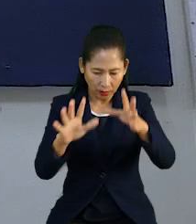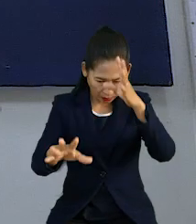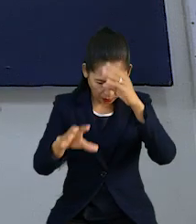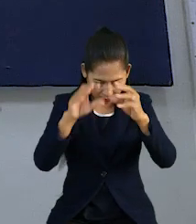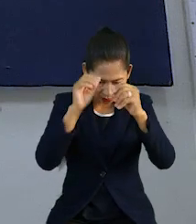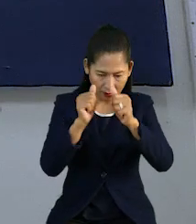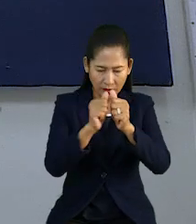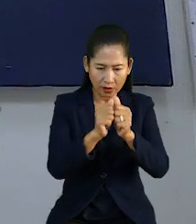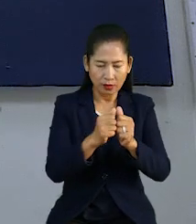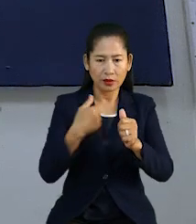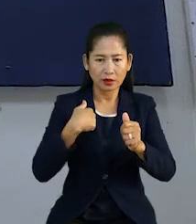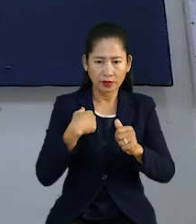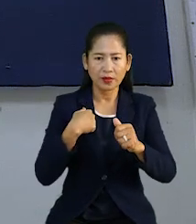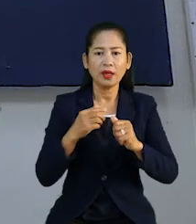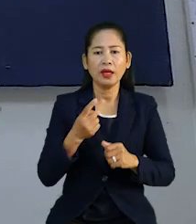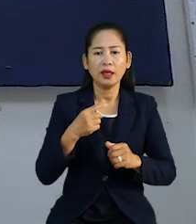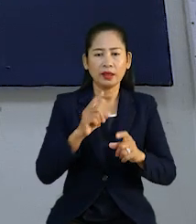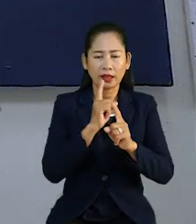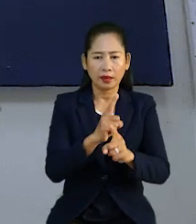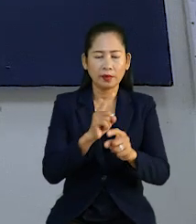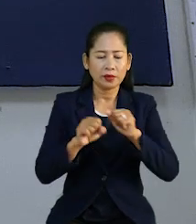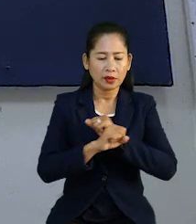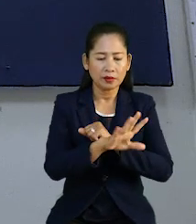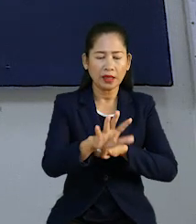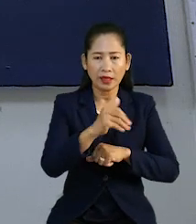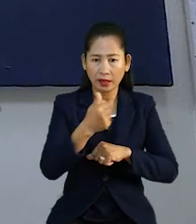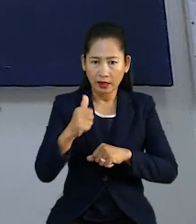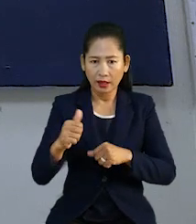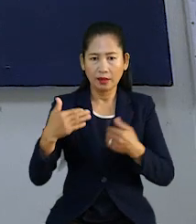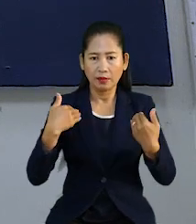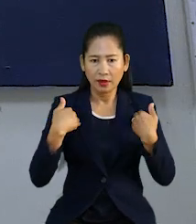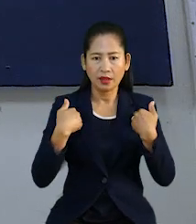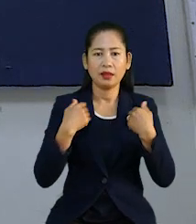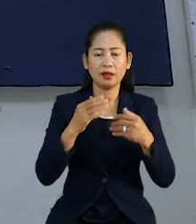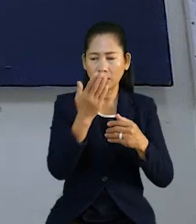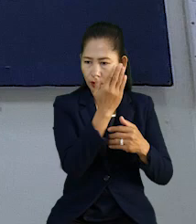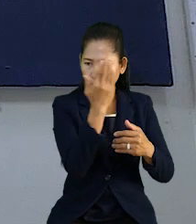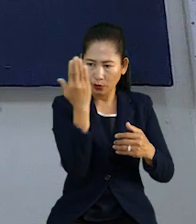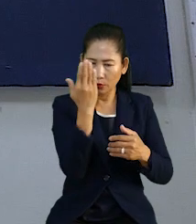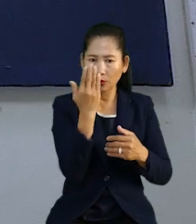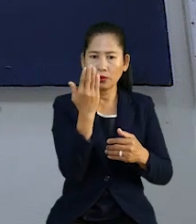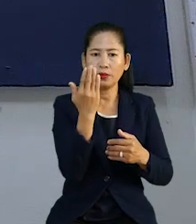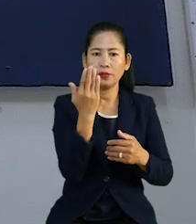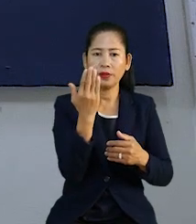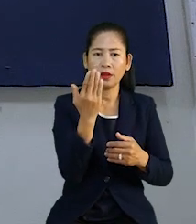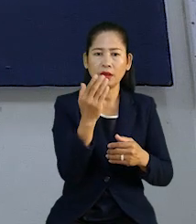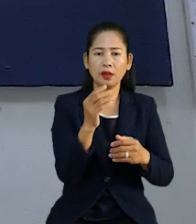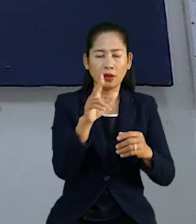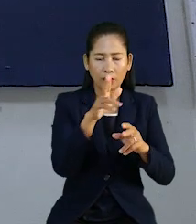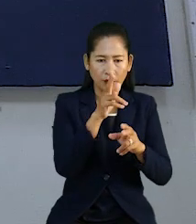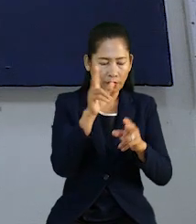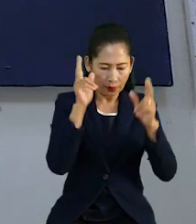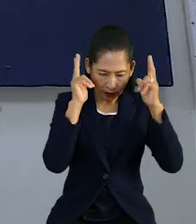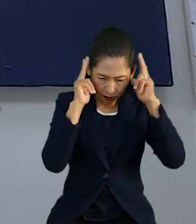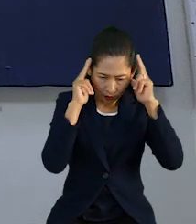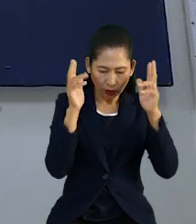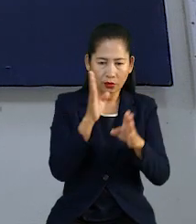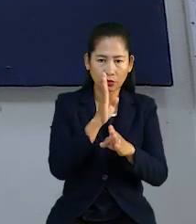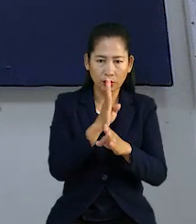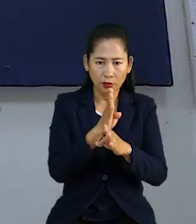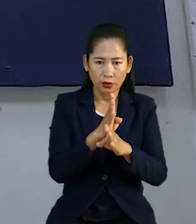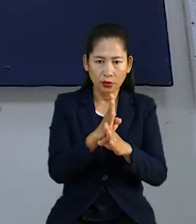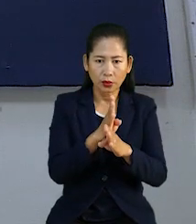xa phi trong ngày chỉ mùi nâng nè rù, tam bà phòng sắp xài nế nế, miền đồ chìa tu được tù, Facebook,